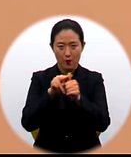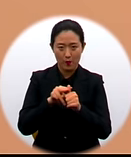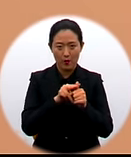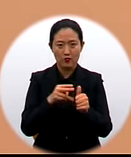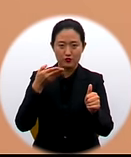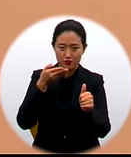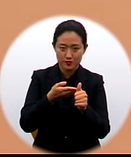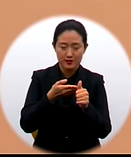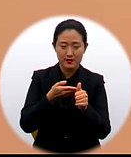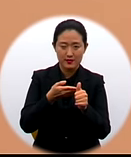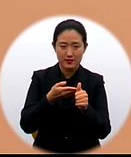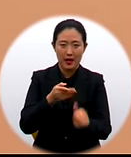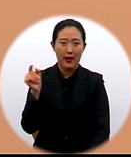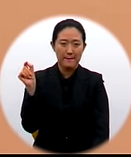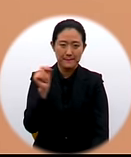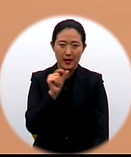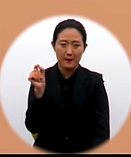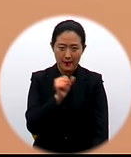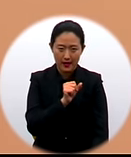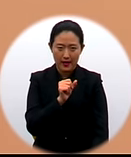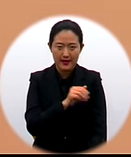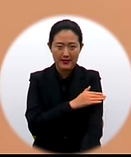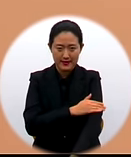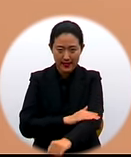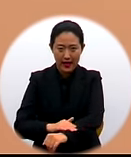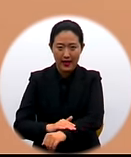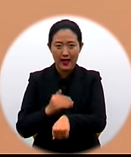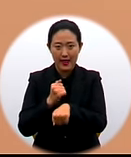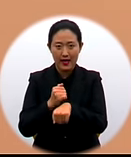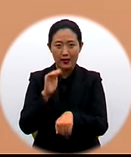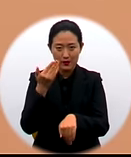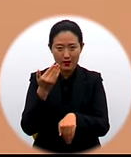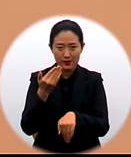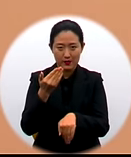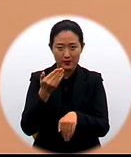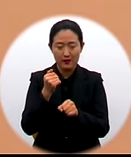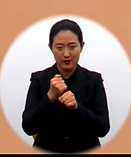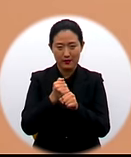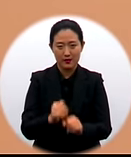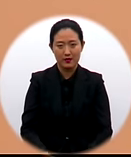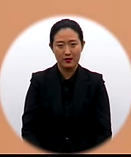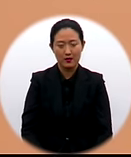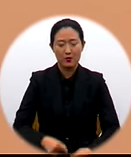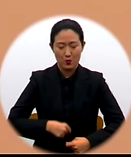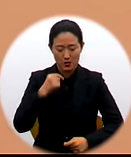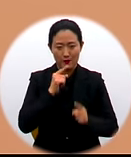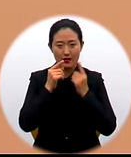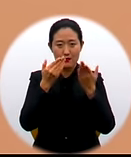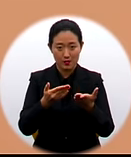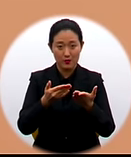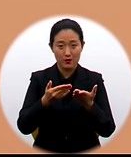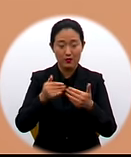주는 인사이트와 변화 대응력은 이 빠른 속도에 얼마나 잘 따라붙느냐에 대한 차이를 만들어내기도 합니다. 근데